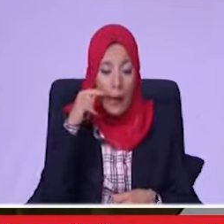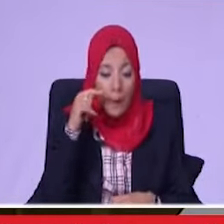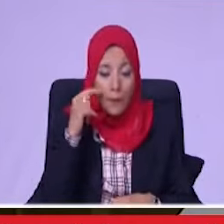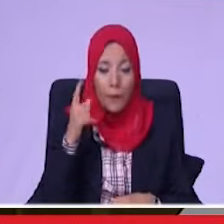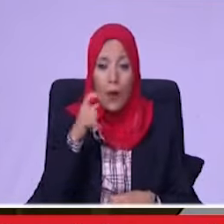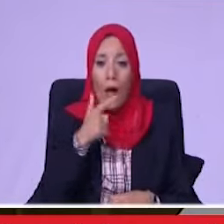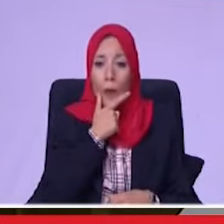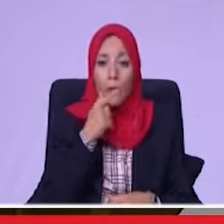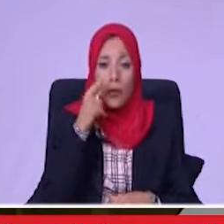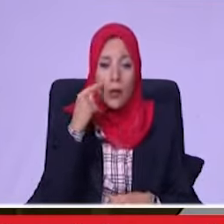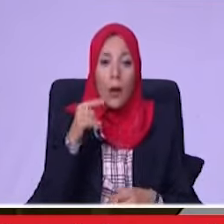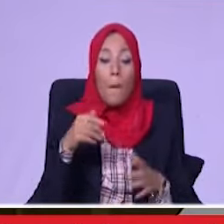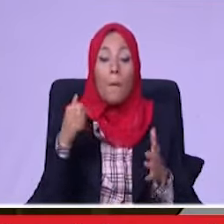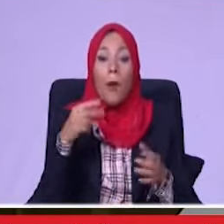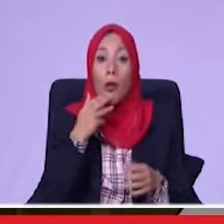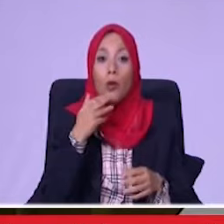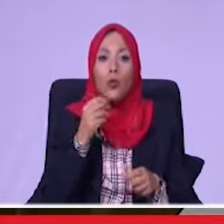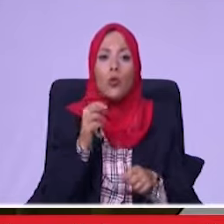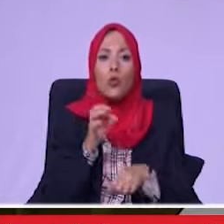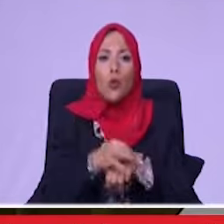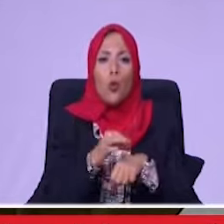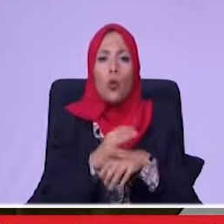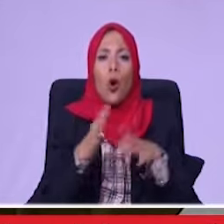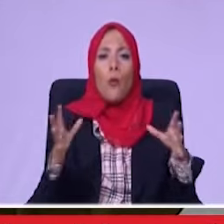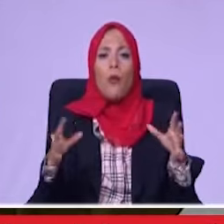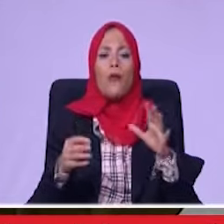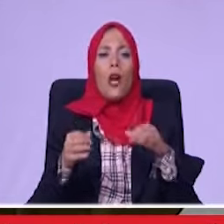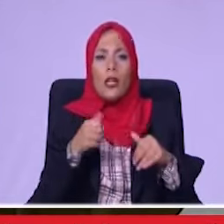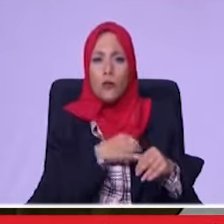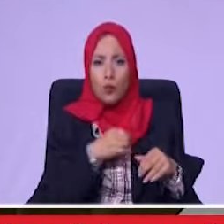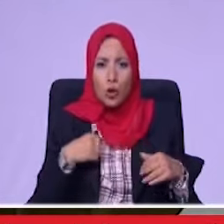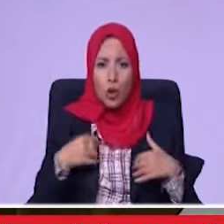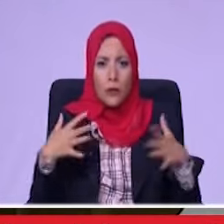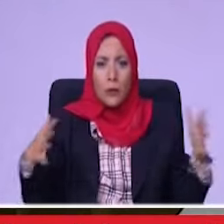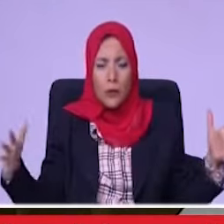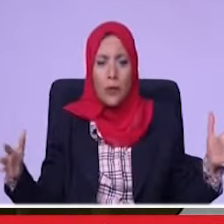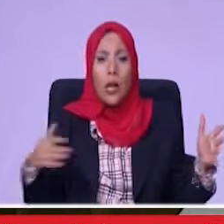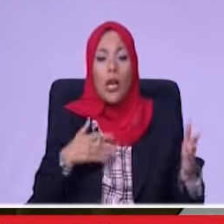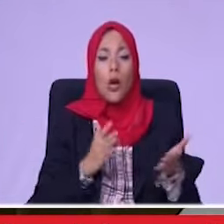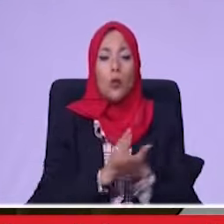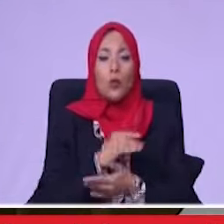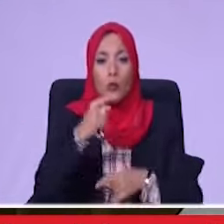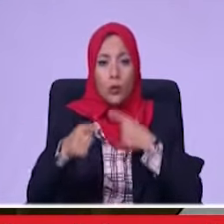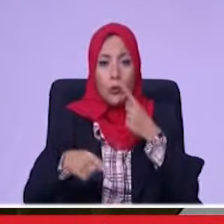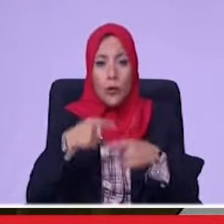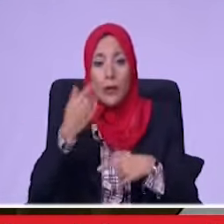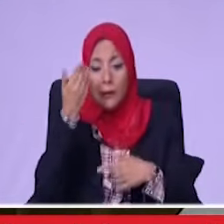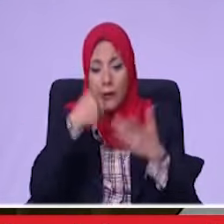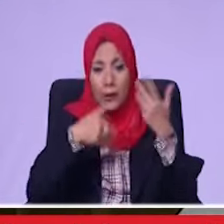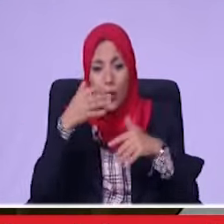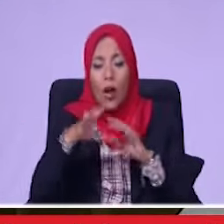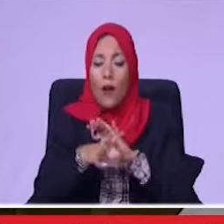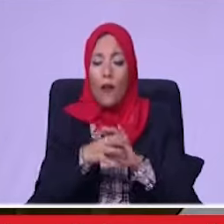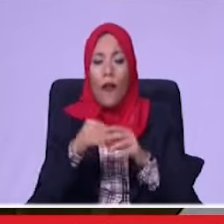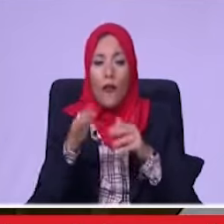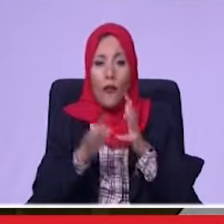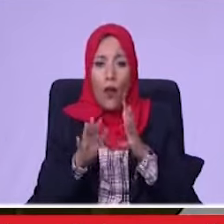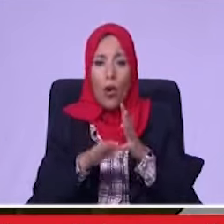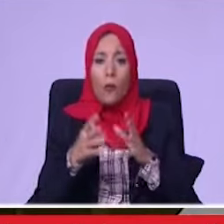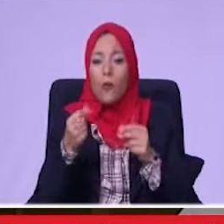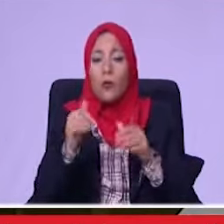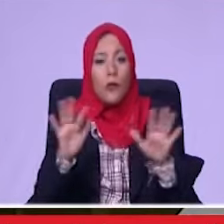بإذن الله مع أمهر الأطباء في أفضل المستشفيات. احنا مستمرين في اجراء الجراحات للاطفال بدون